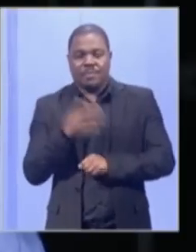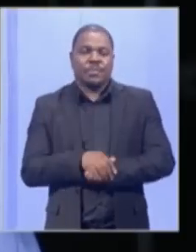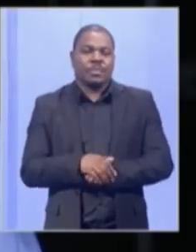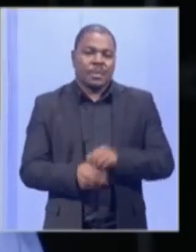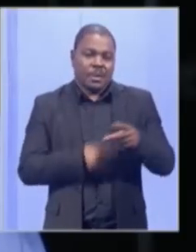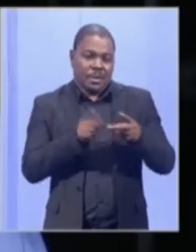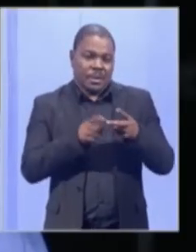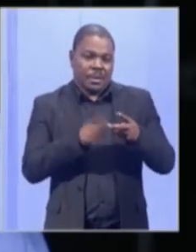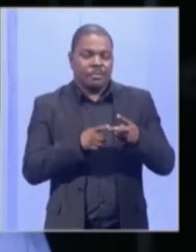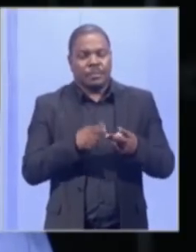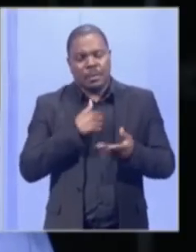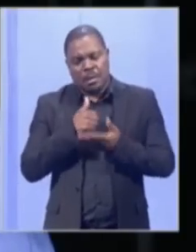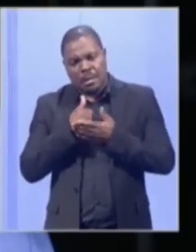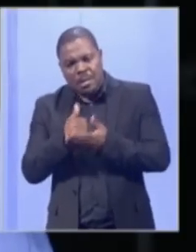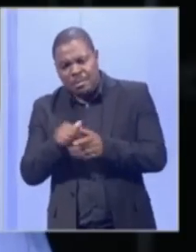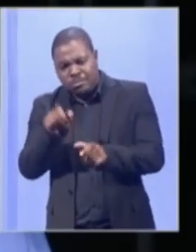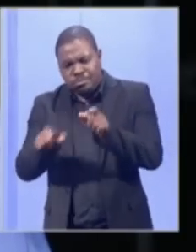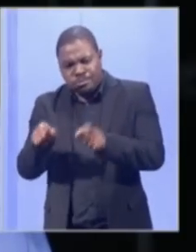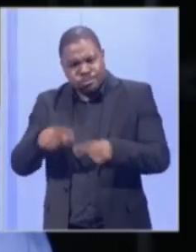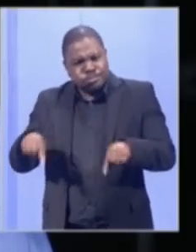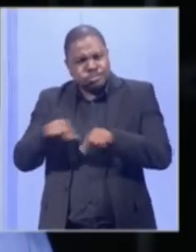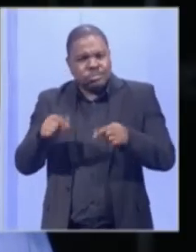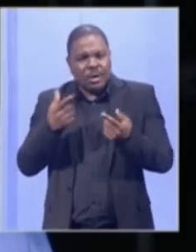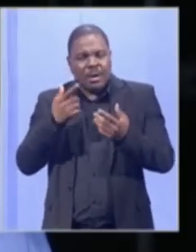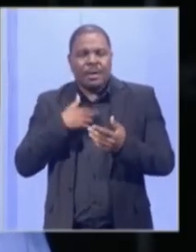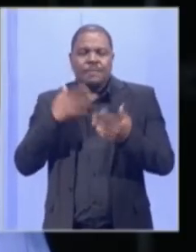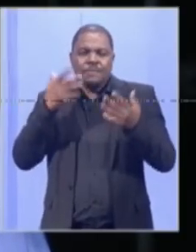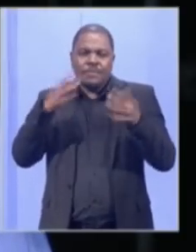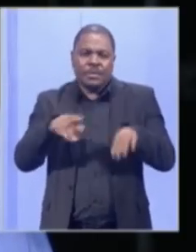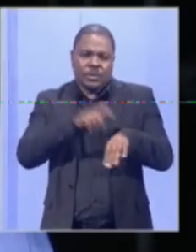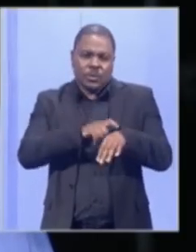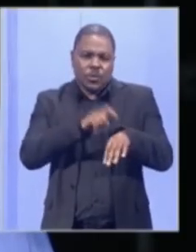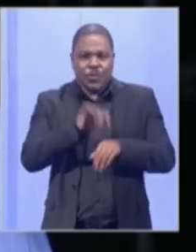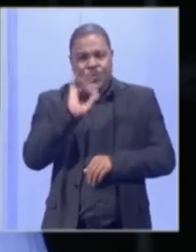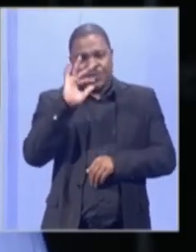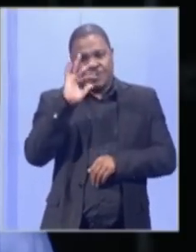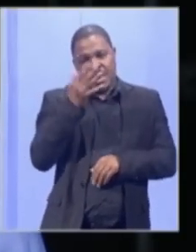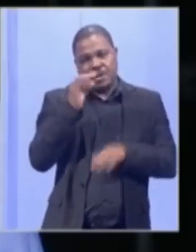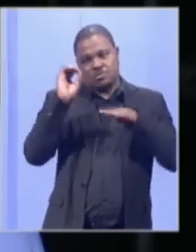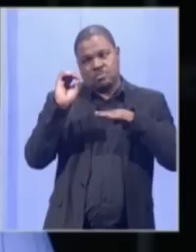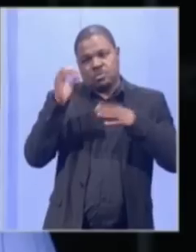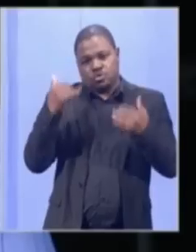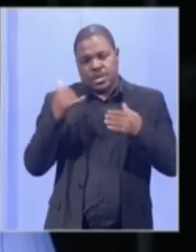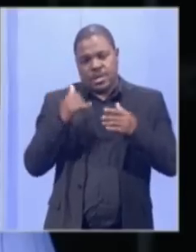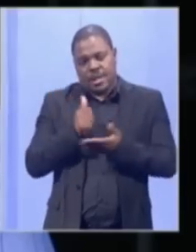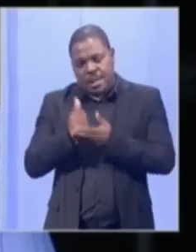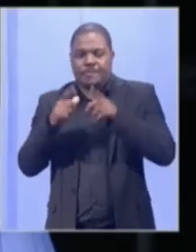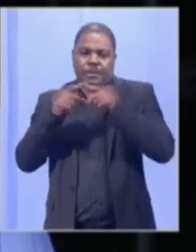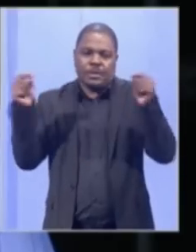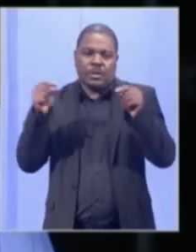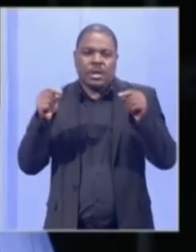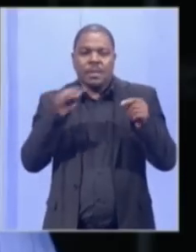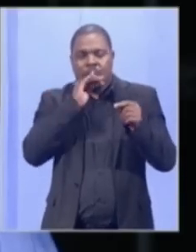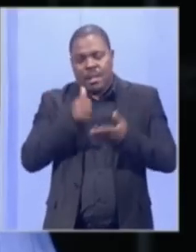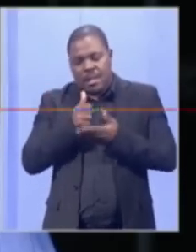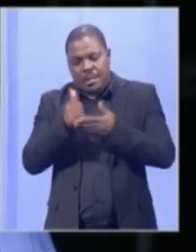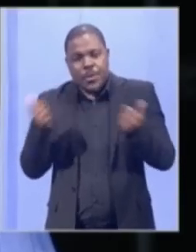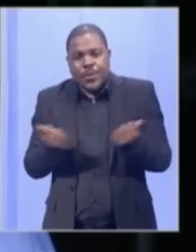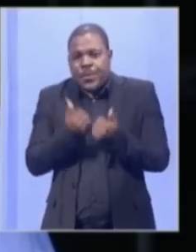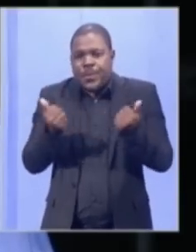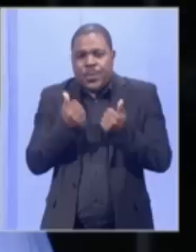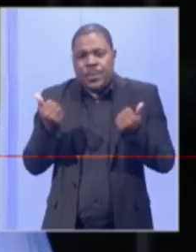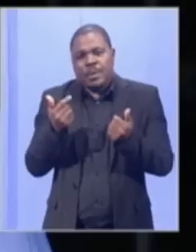letsholo le la go falodisa baipi ba ba se mo molaong le khutlile ka ura botlhano mo thapeng ya gompieno kana go ba ne ba tse ba falodisitse khotsa ba ntse